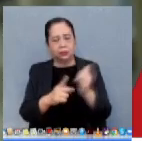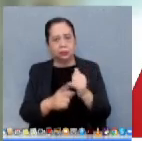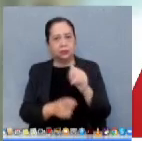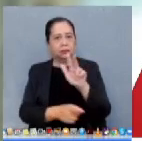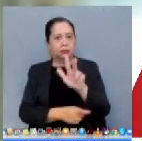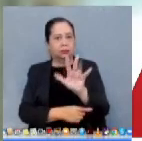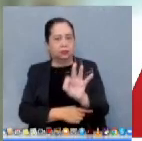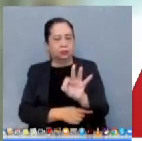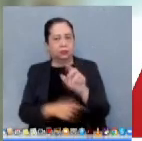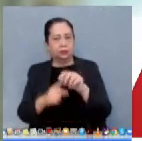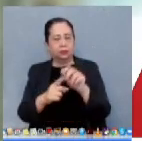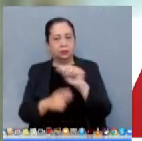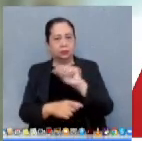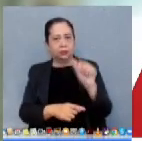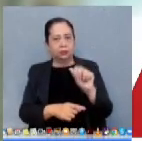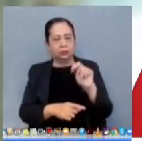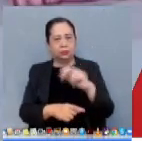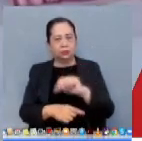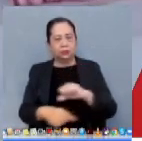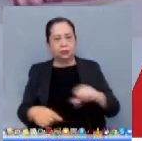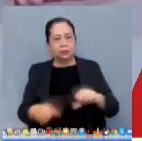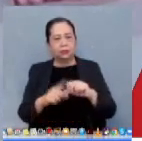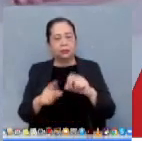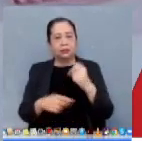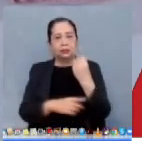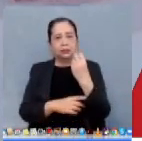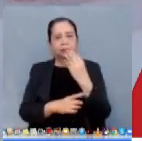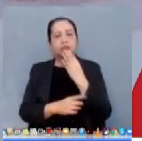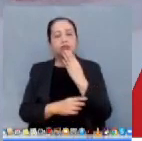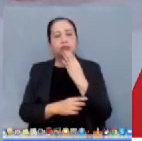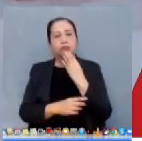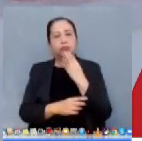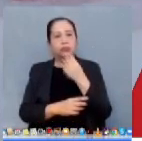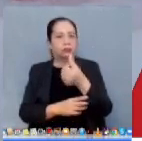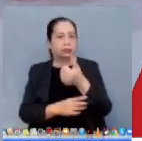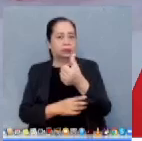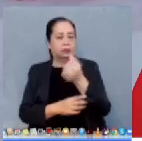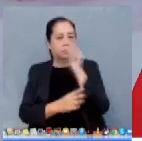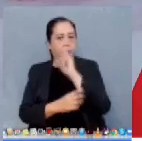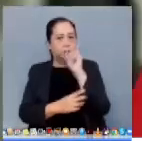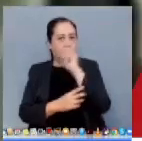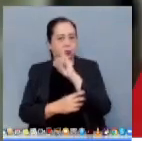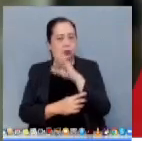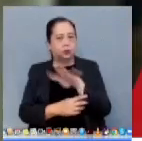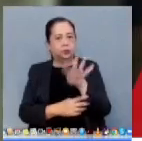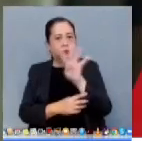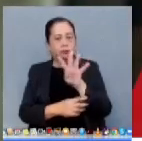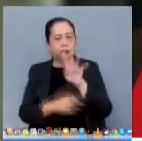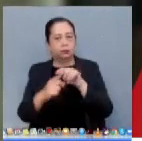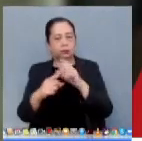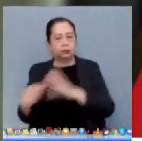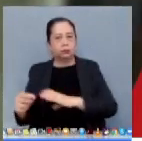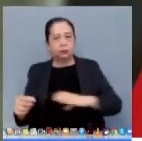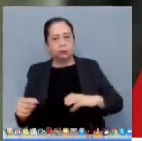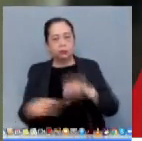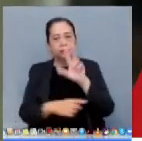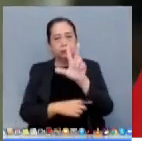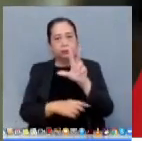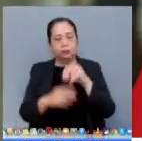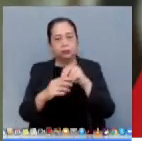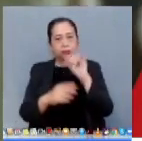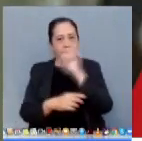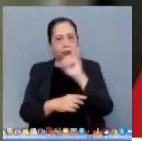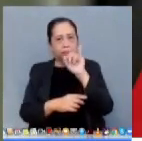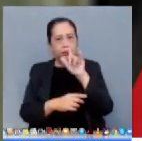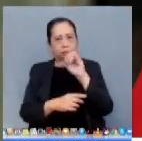Antique, 12 sa Bacolod City, 10 sa Iloilo, 4 sa Capiz, 3 sa Iloilo City at